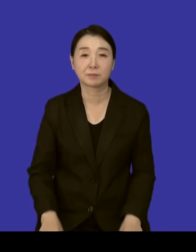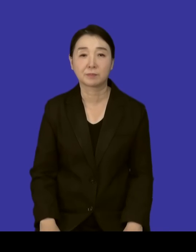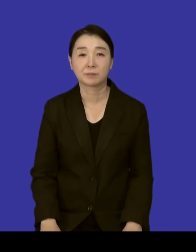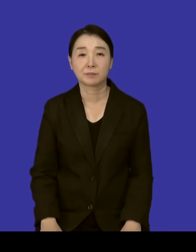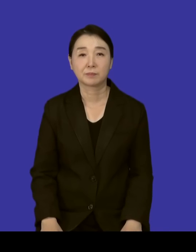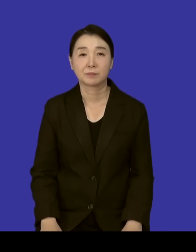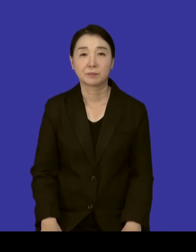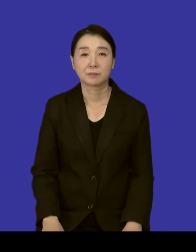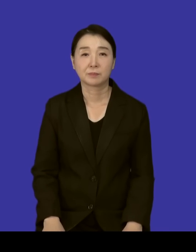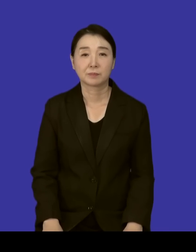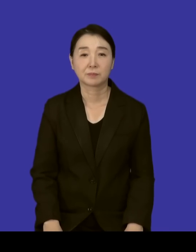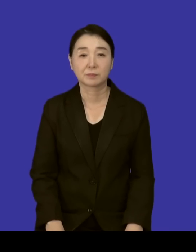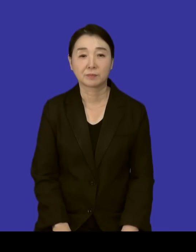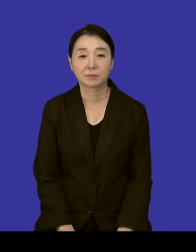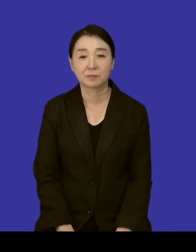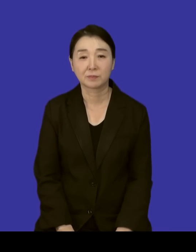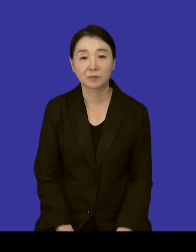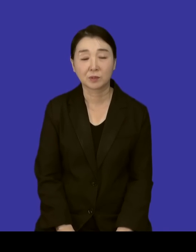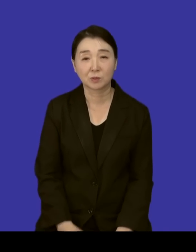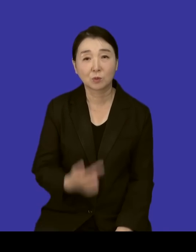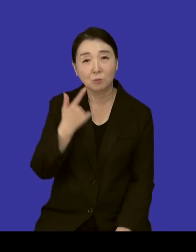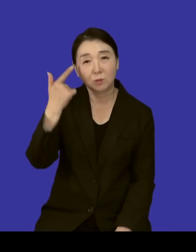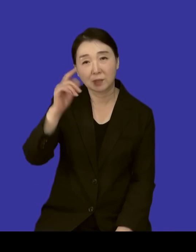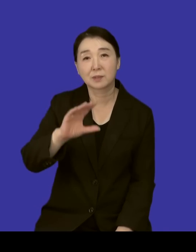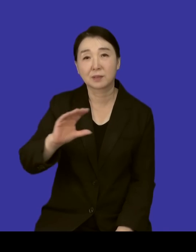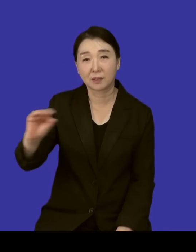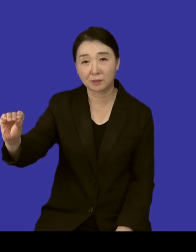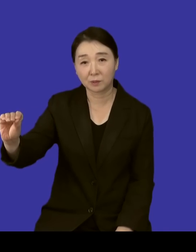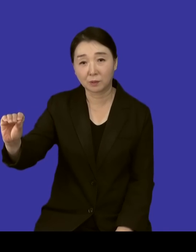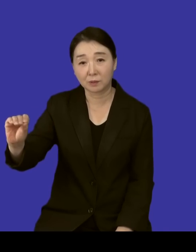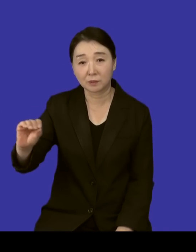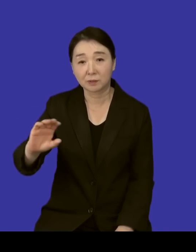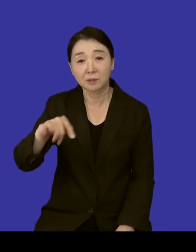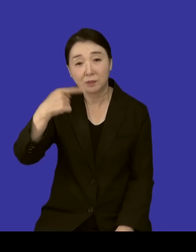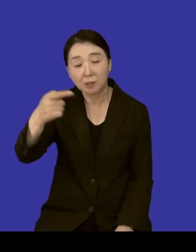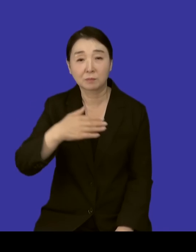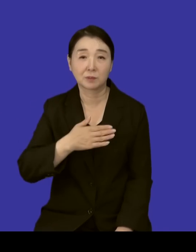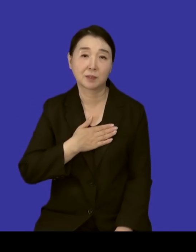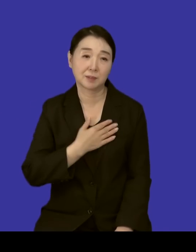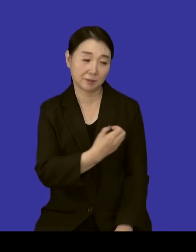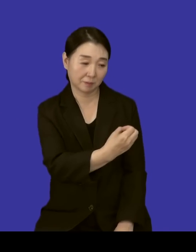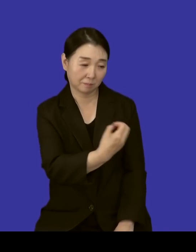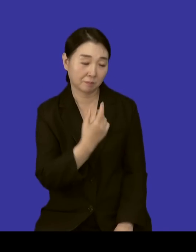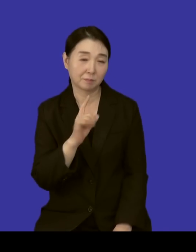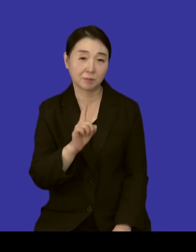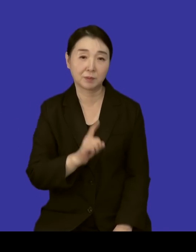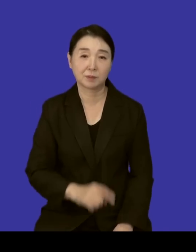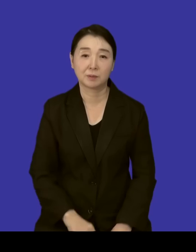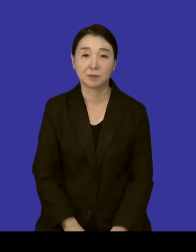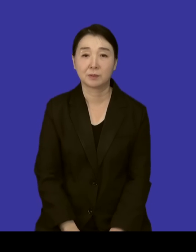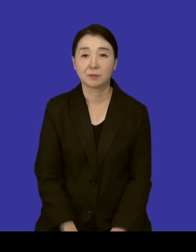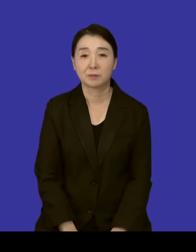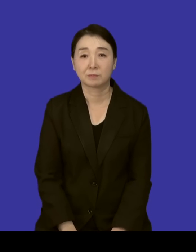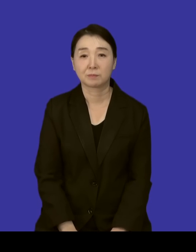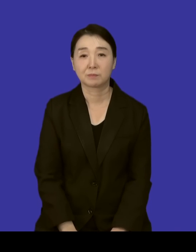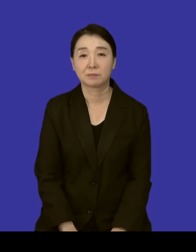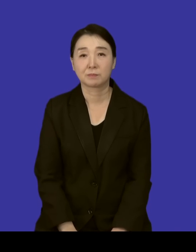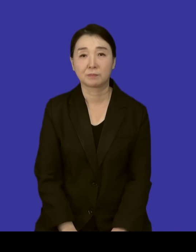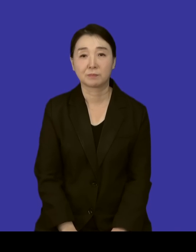그리고 이제 목사님이 가셨어요. 그런데 이제 그 다음에 나한테 이러는 거예요. 예.